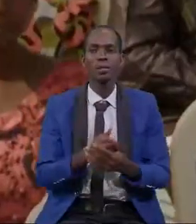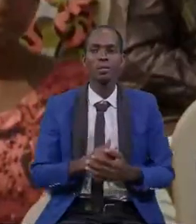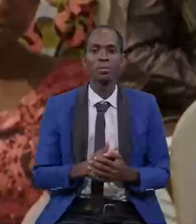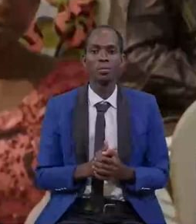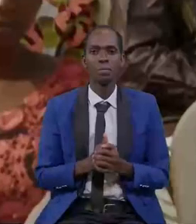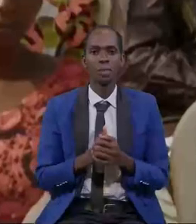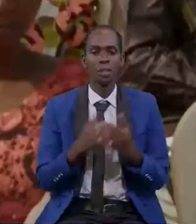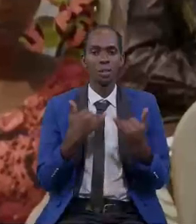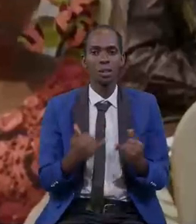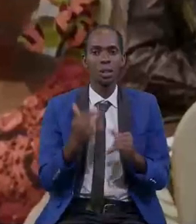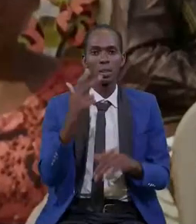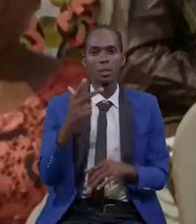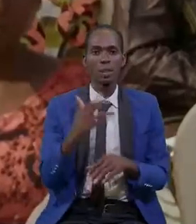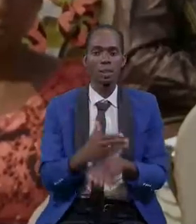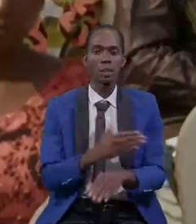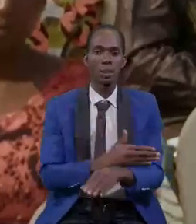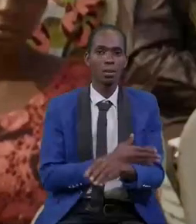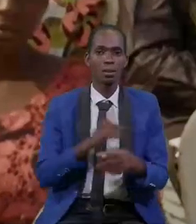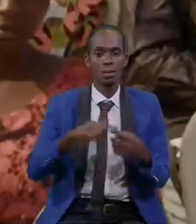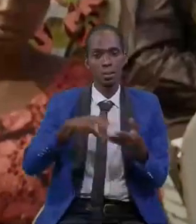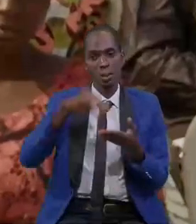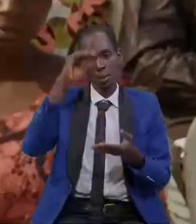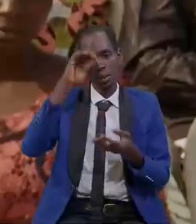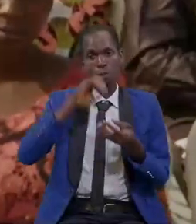Il y a trois éléments à considérer. Premièrement,